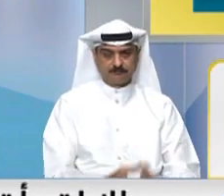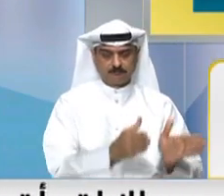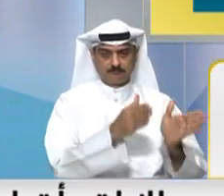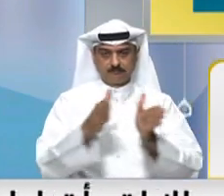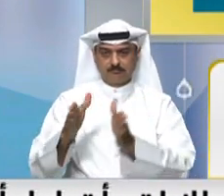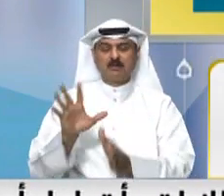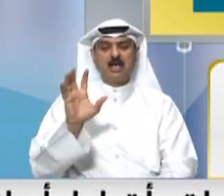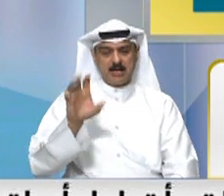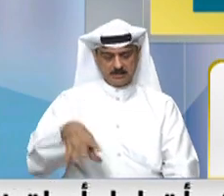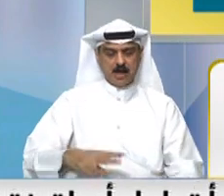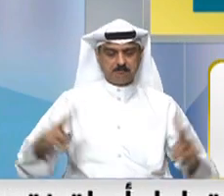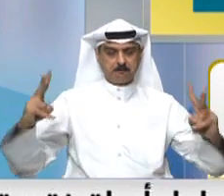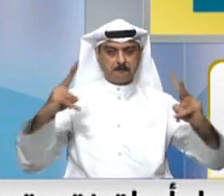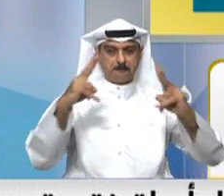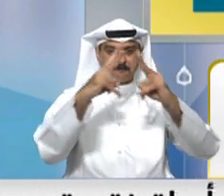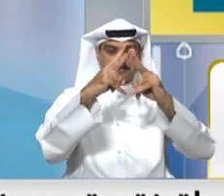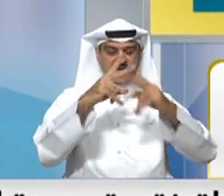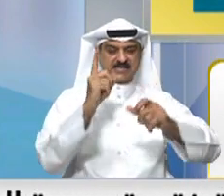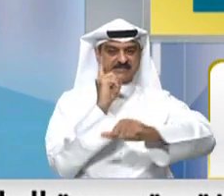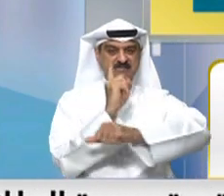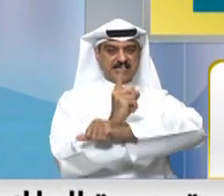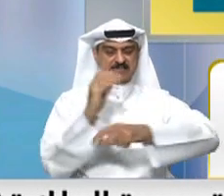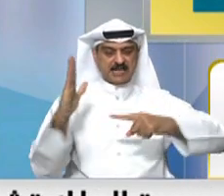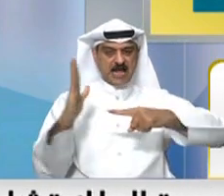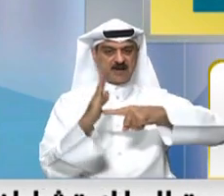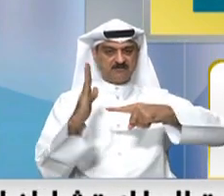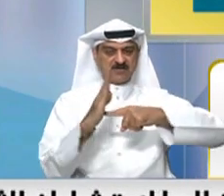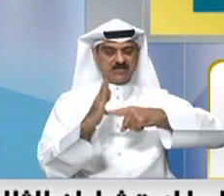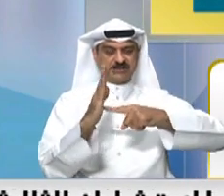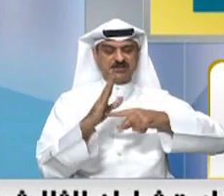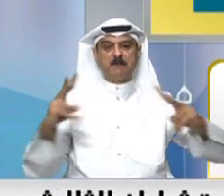رئيس قسم العلاقات الدولية والاقتصاد